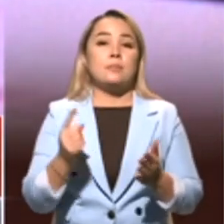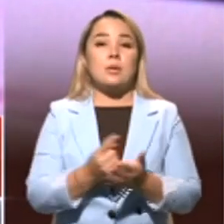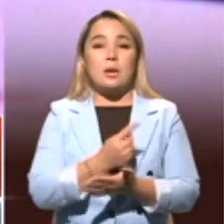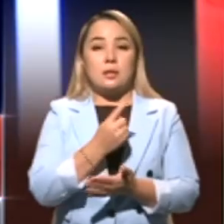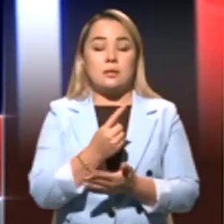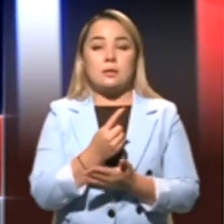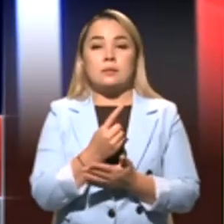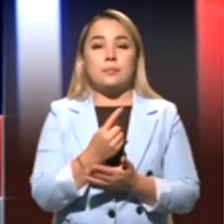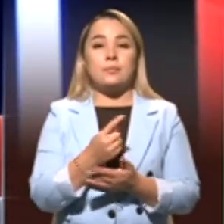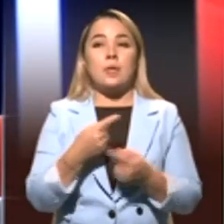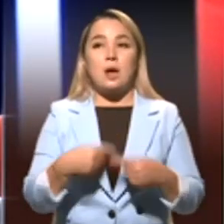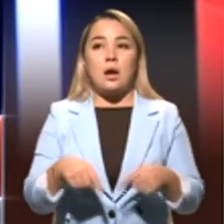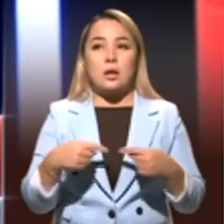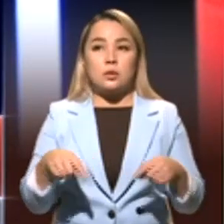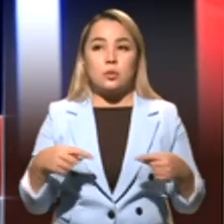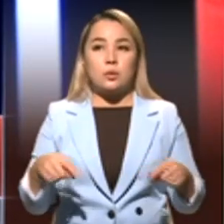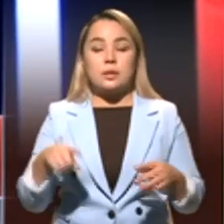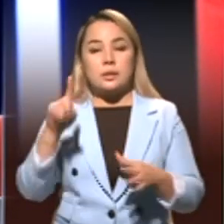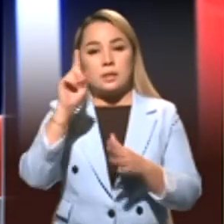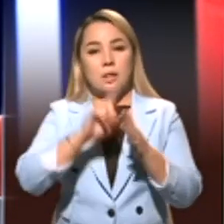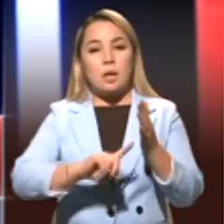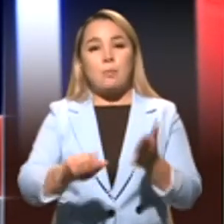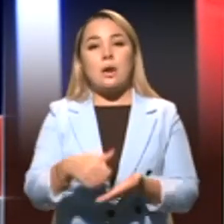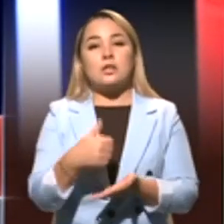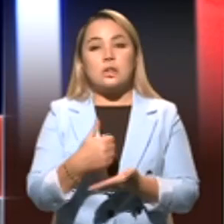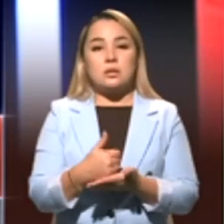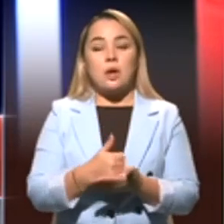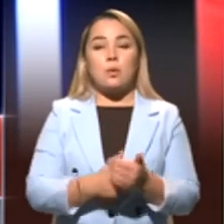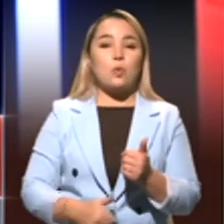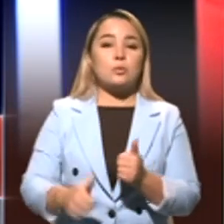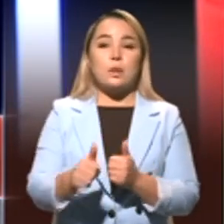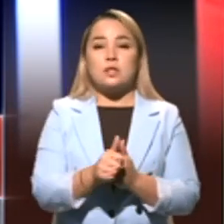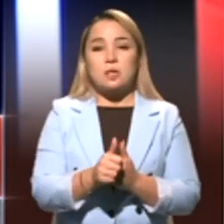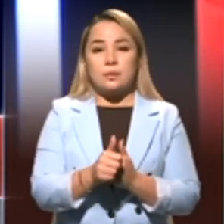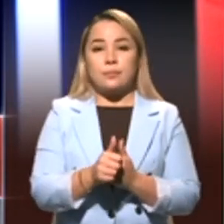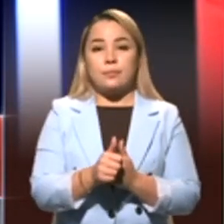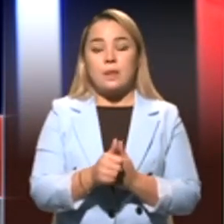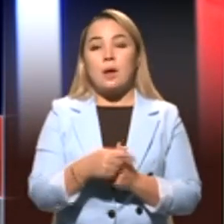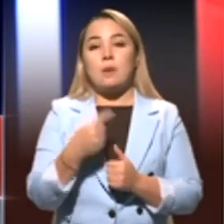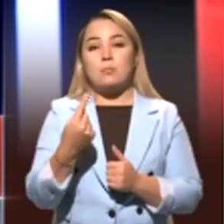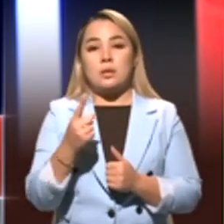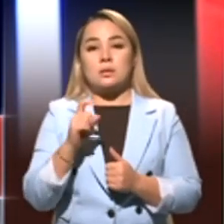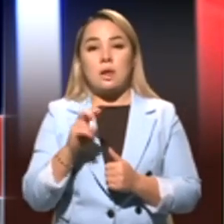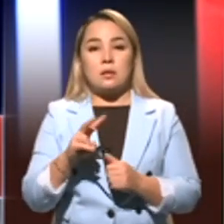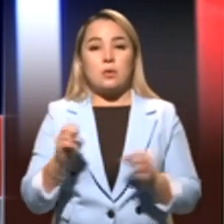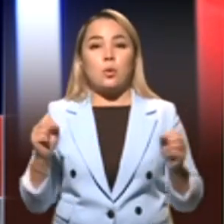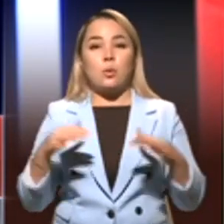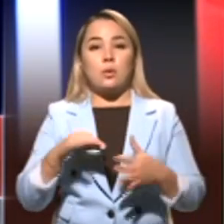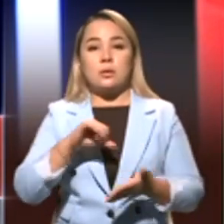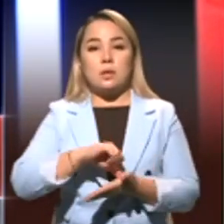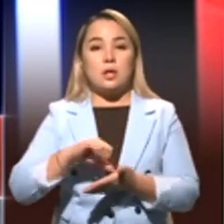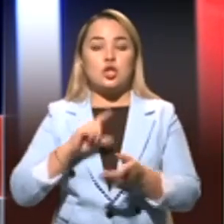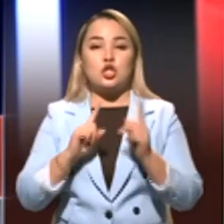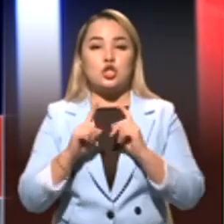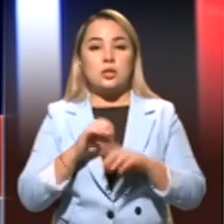рет әр түрлі дін басшылары, дін көшбасшылары бір залда бас қосты, бір